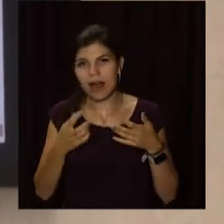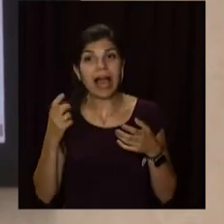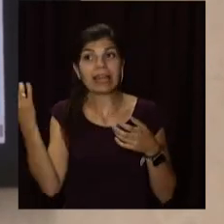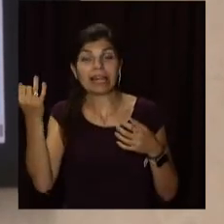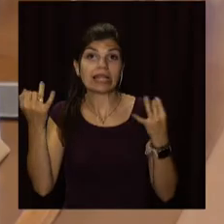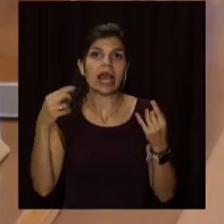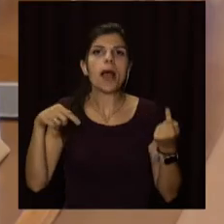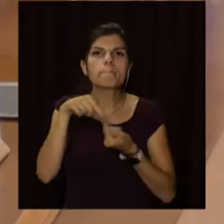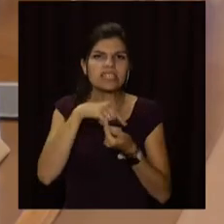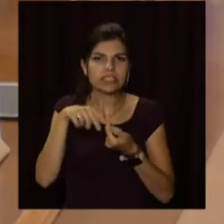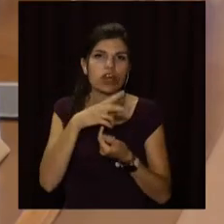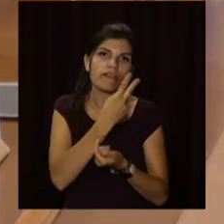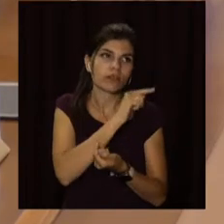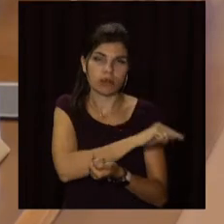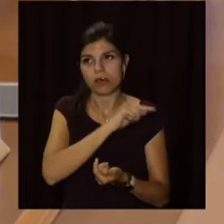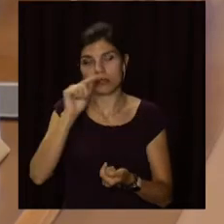цікавлять бізнес обох країн.